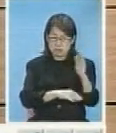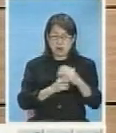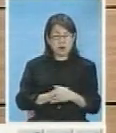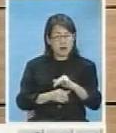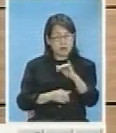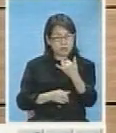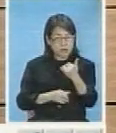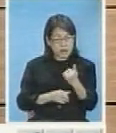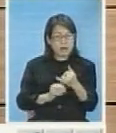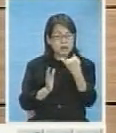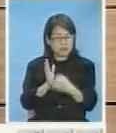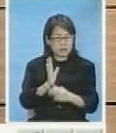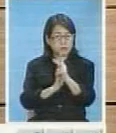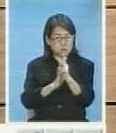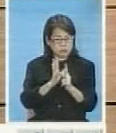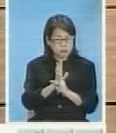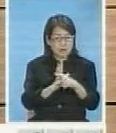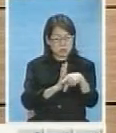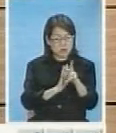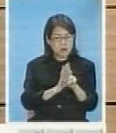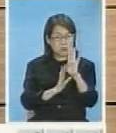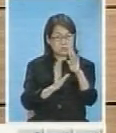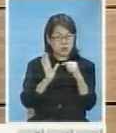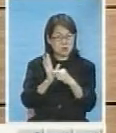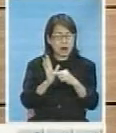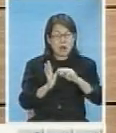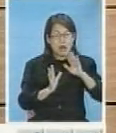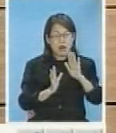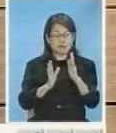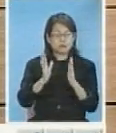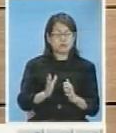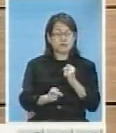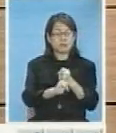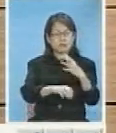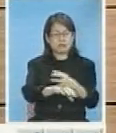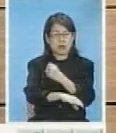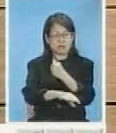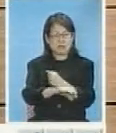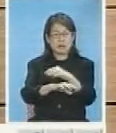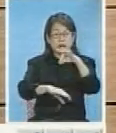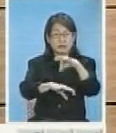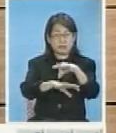รงที่ได้ห้ามนักการเมืองเข้าเป็นกรรมการเพราะไม่ต้องการให้เข้าไปแทรกแซง